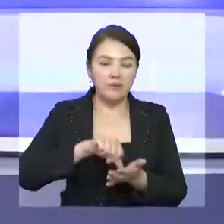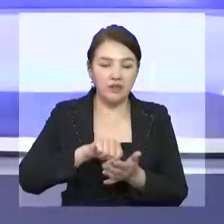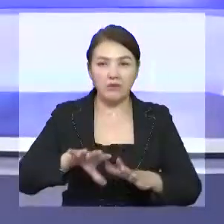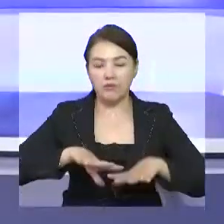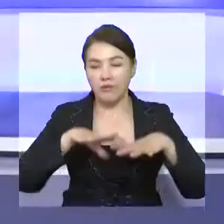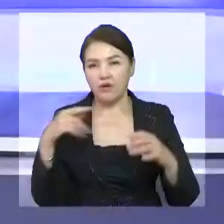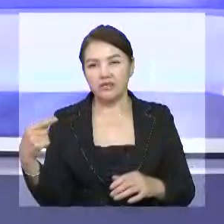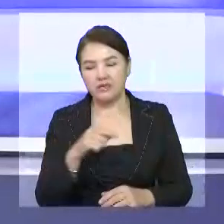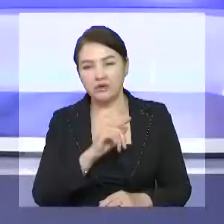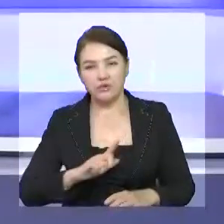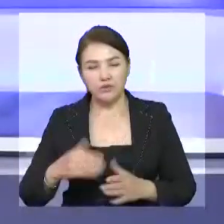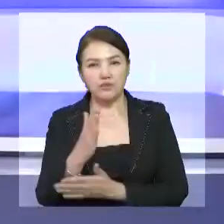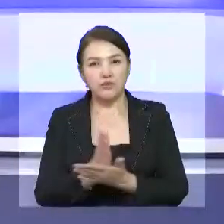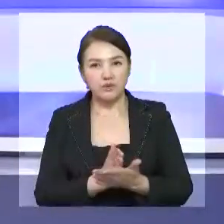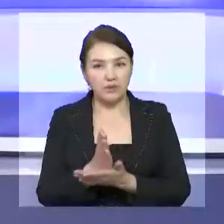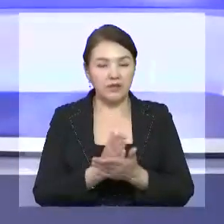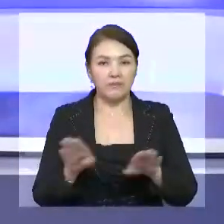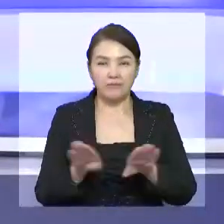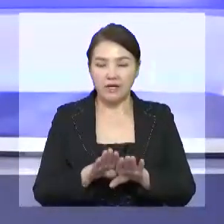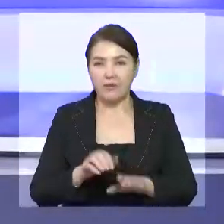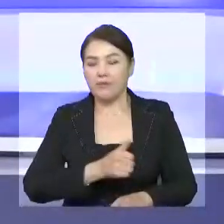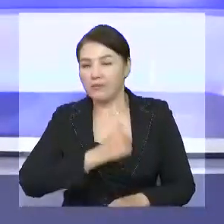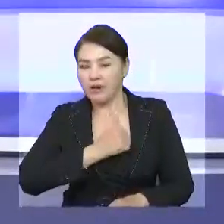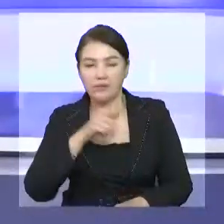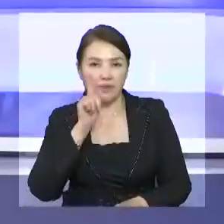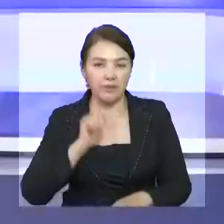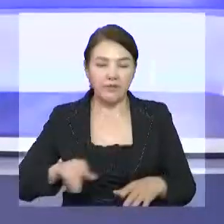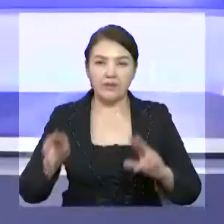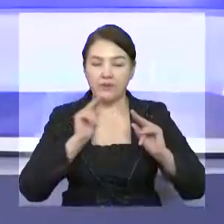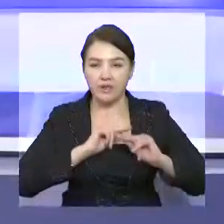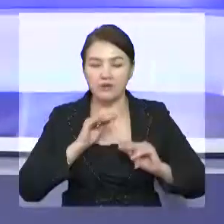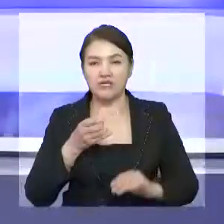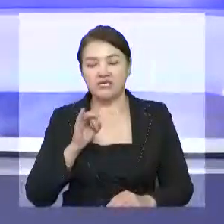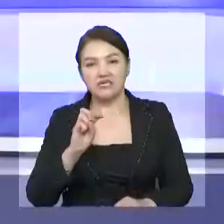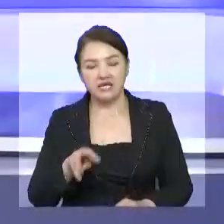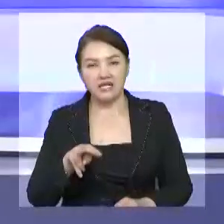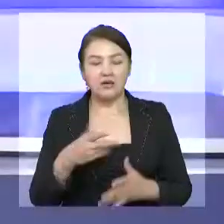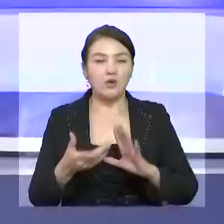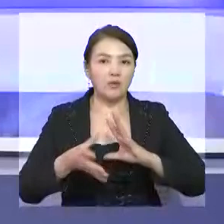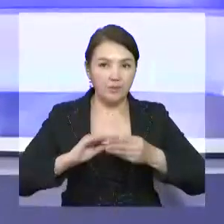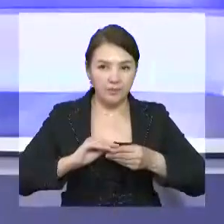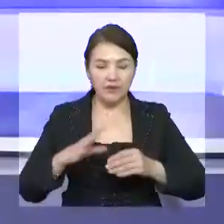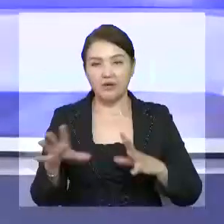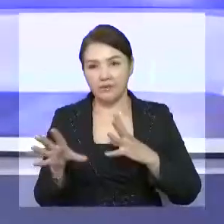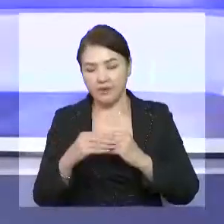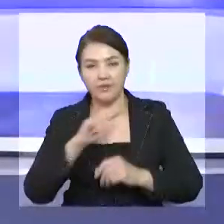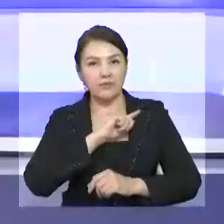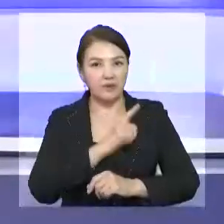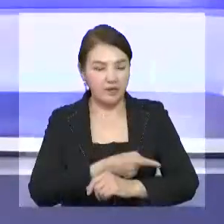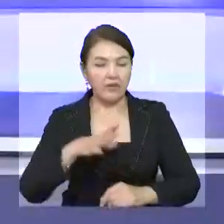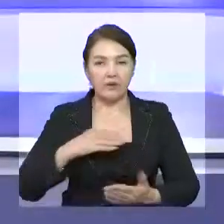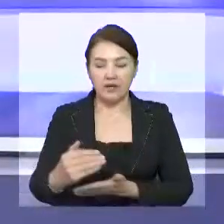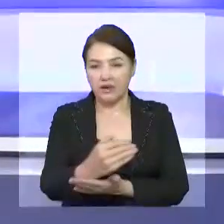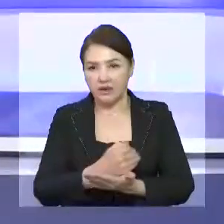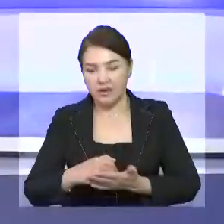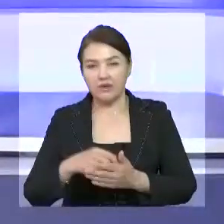более 1000 государственных служащих, а также бойцов молодежных трудовых отрядов «Жасыл-Ель». В общей сложности совместными усилиями было собрано